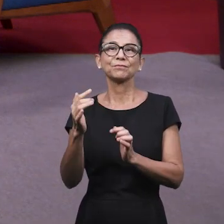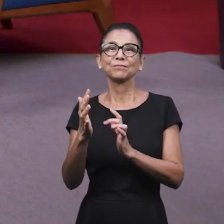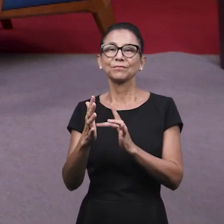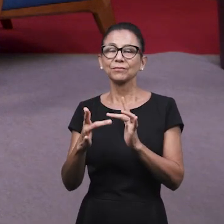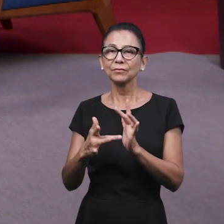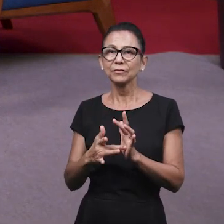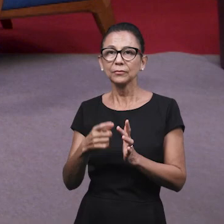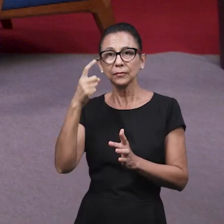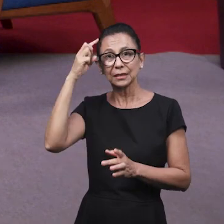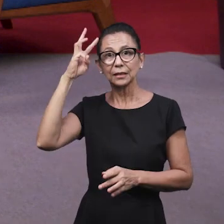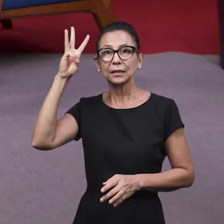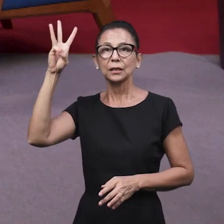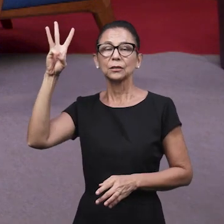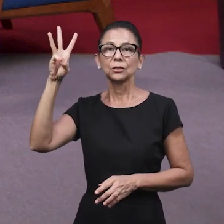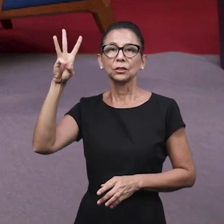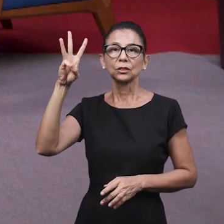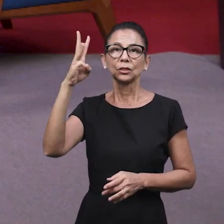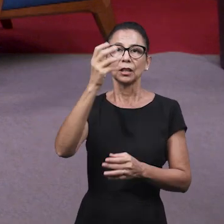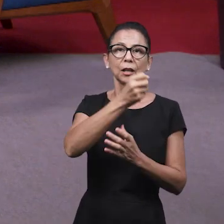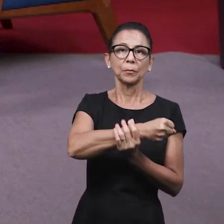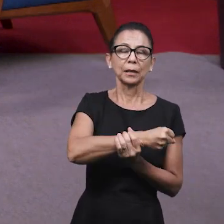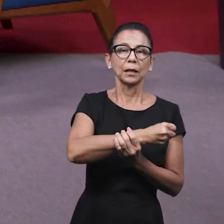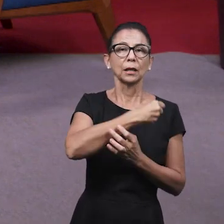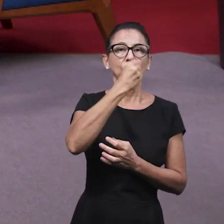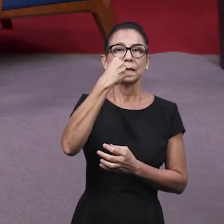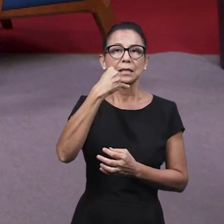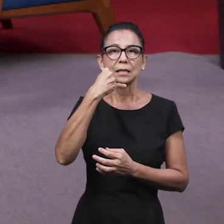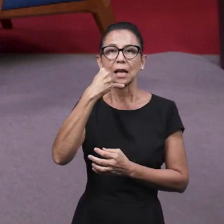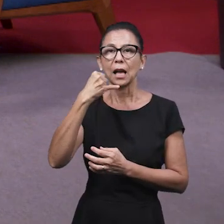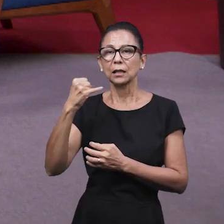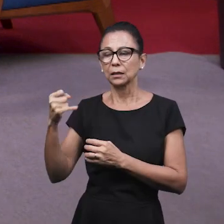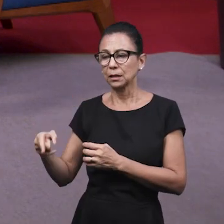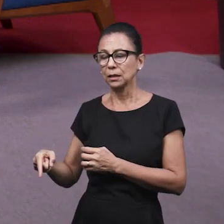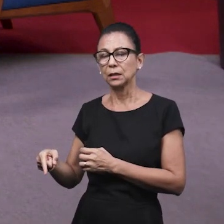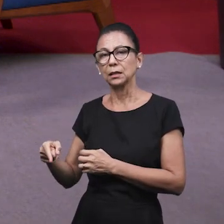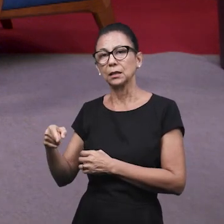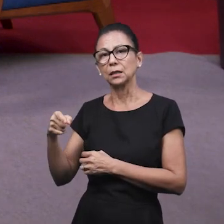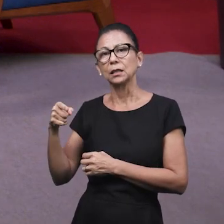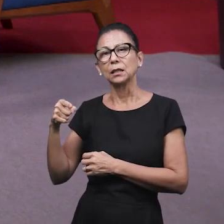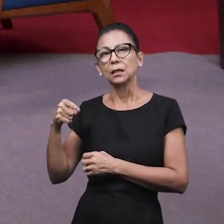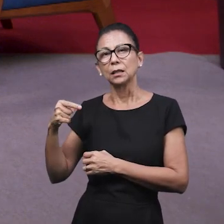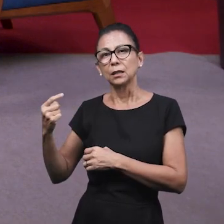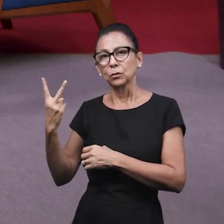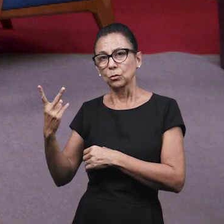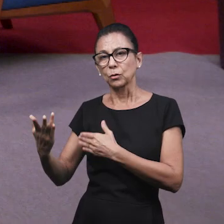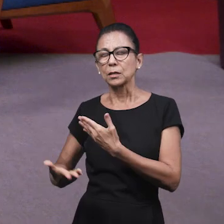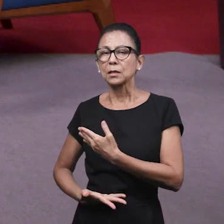Oui, et ils ont vu de loin, c'est-à-dire ce qu'on a parlé ici de la lumière.